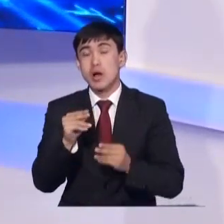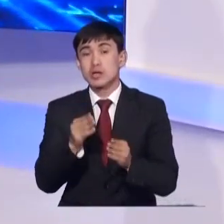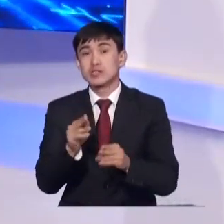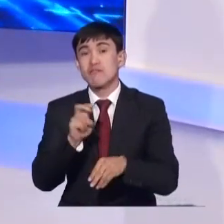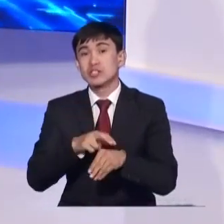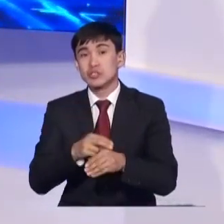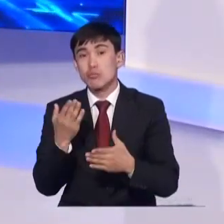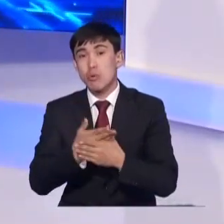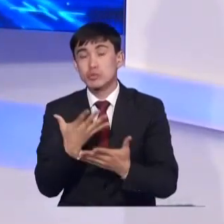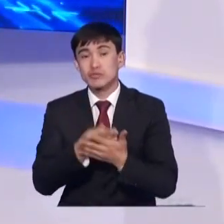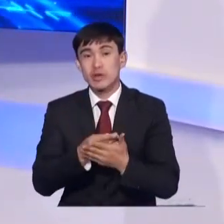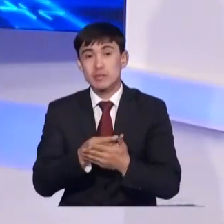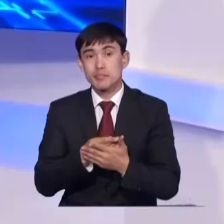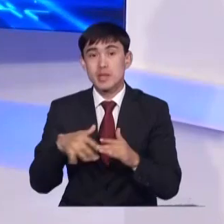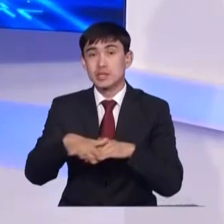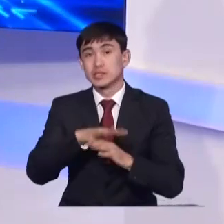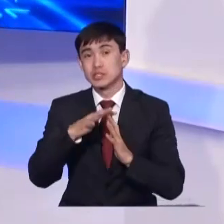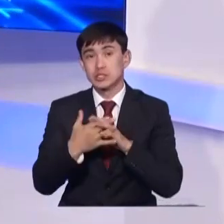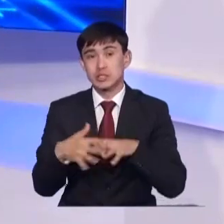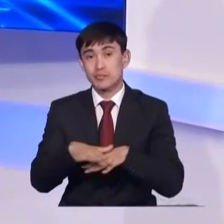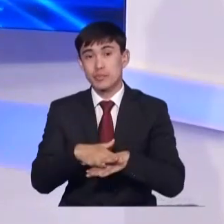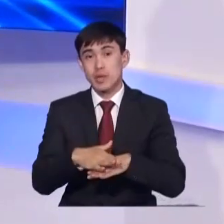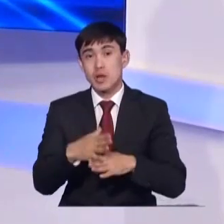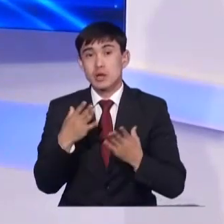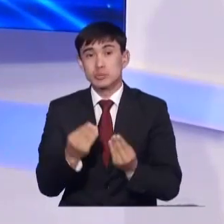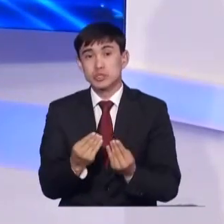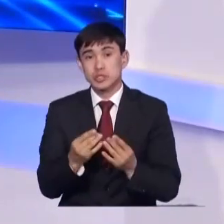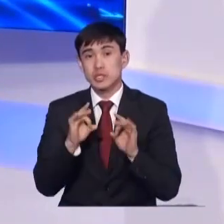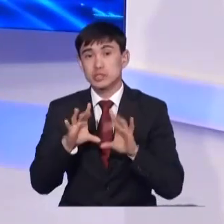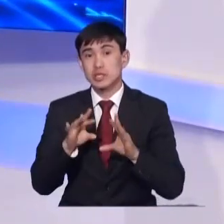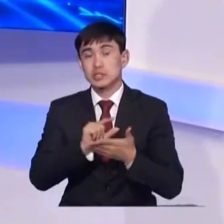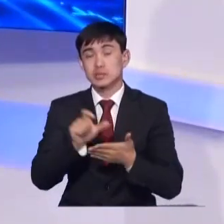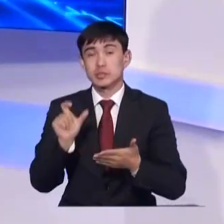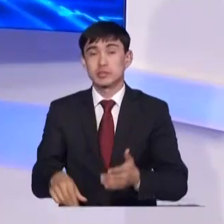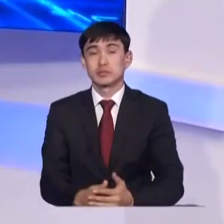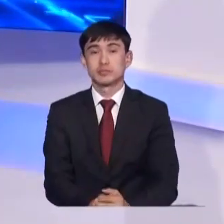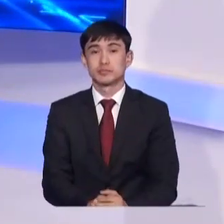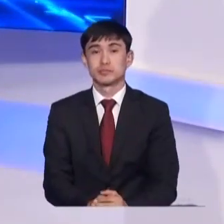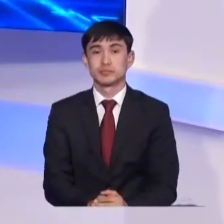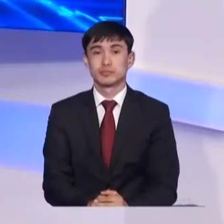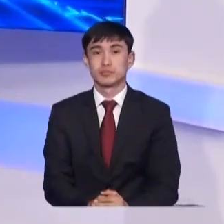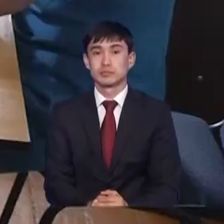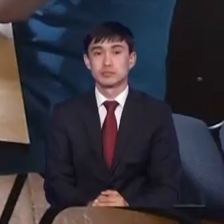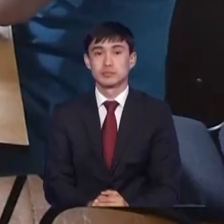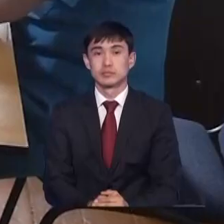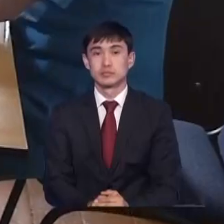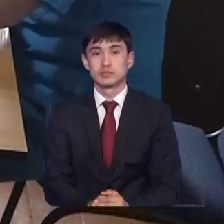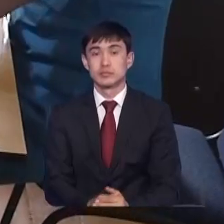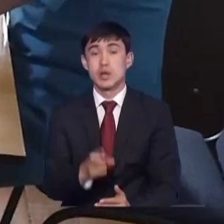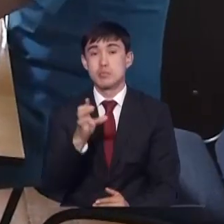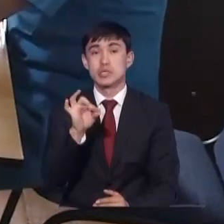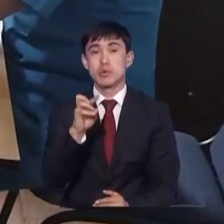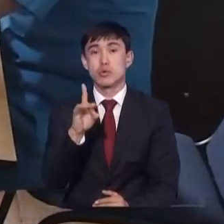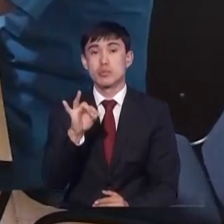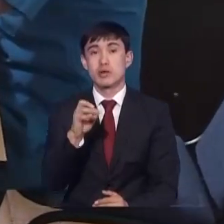помощь своим односельчанам о буднях эскулапа из глубинки расскажет Наш корреспондент жамал